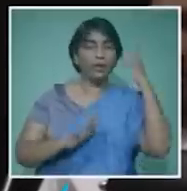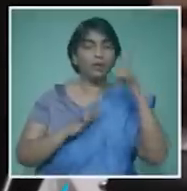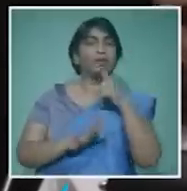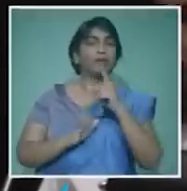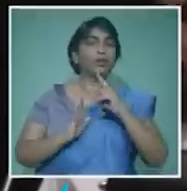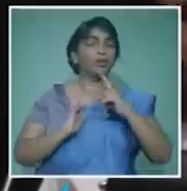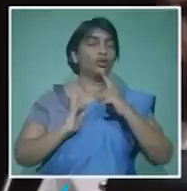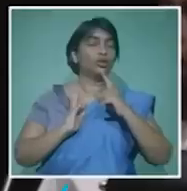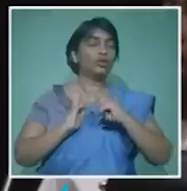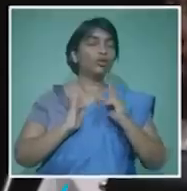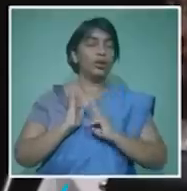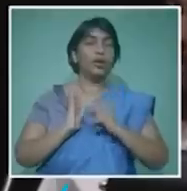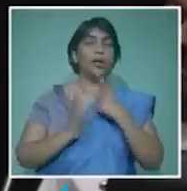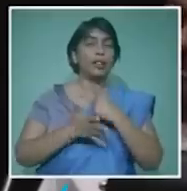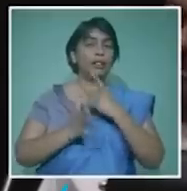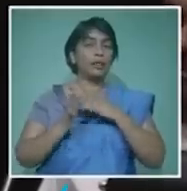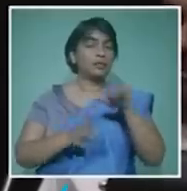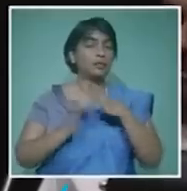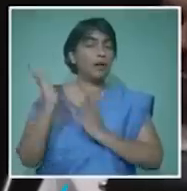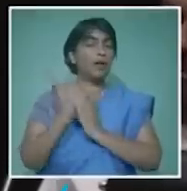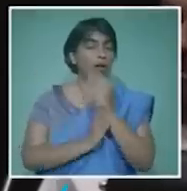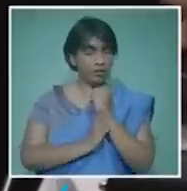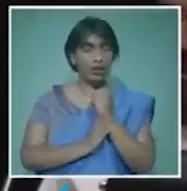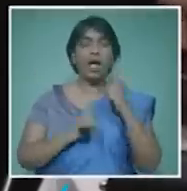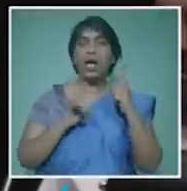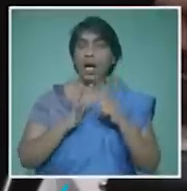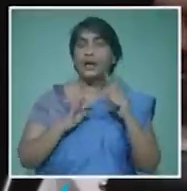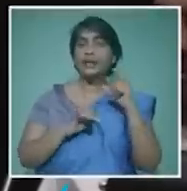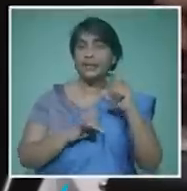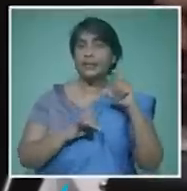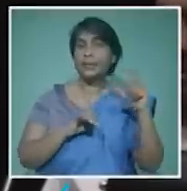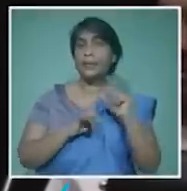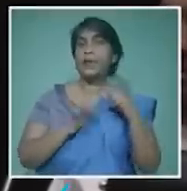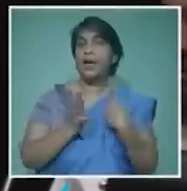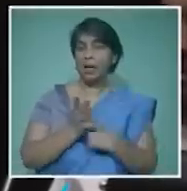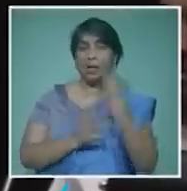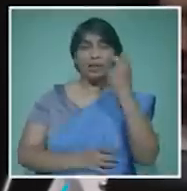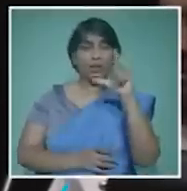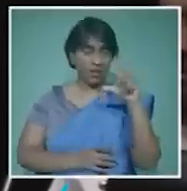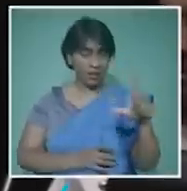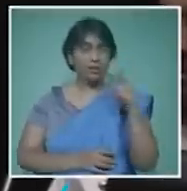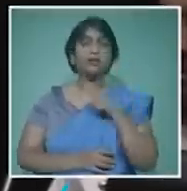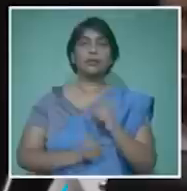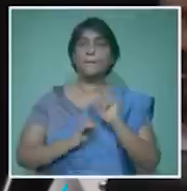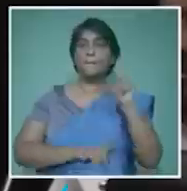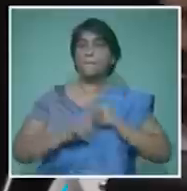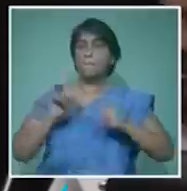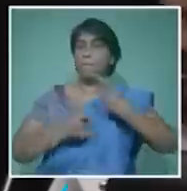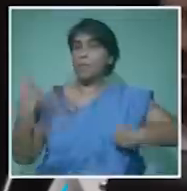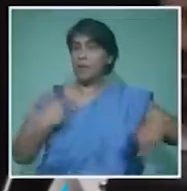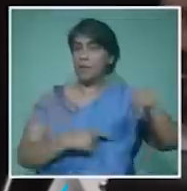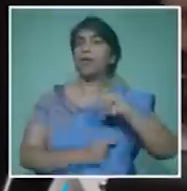කන්වෙන්ෂන් ඔන් සිවිල් and political rights ICCPR act number 56 of 2007 මේ පාර්ලිමේන්තුවේ අපි එකතු